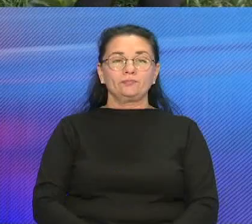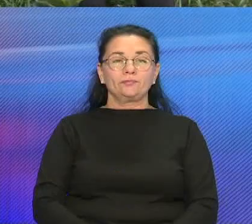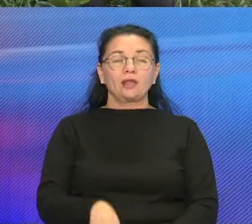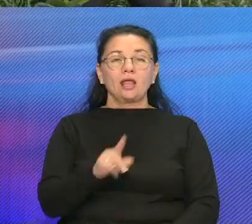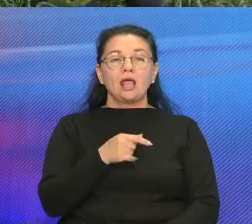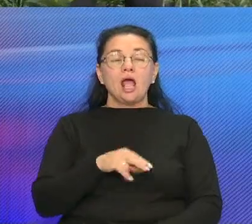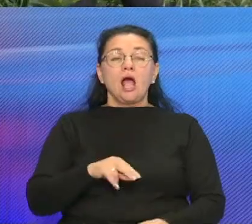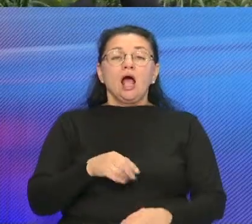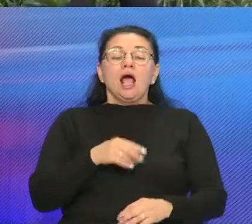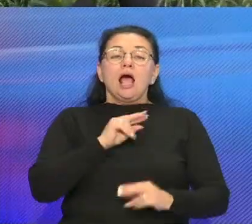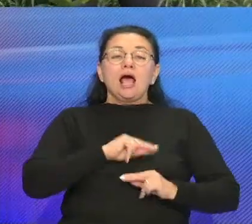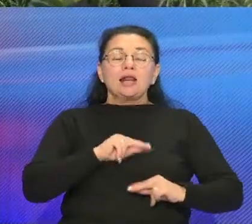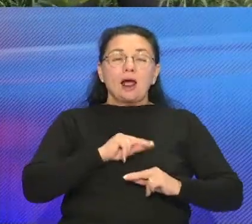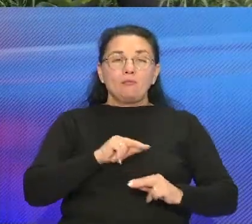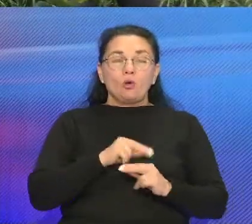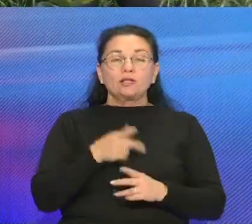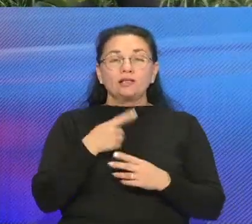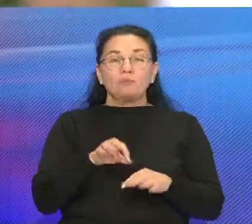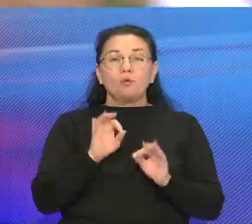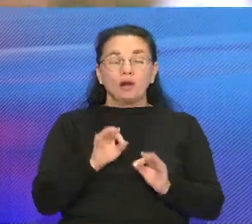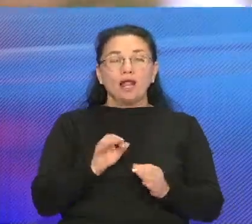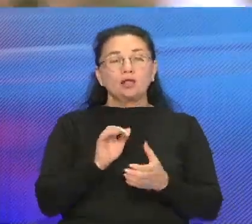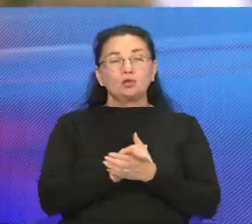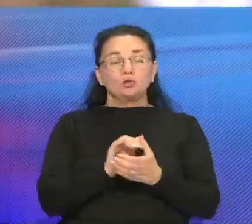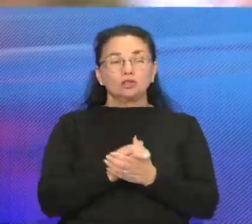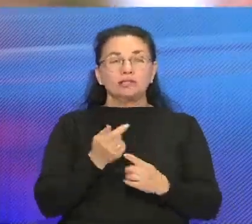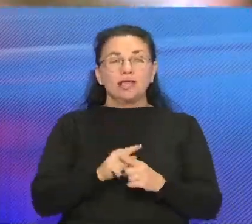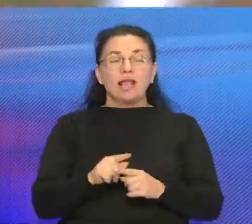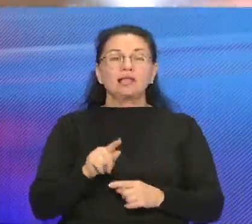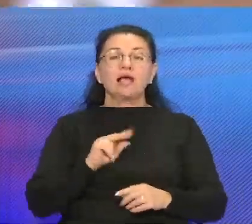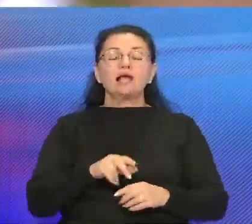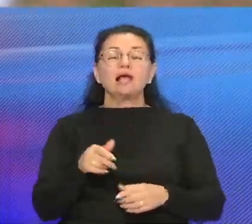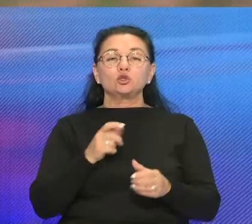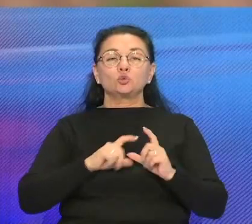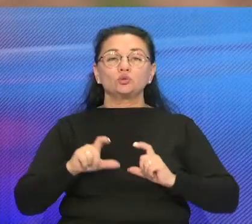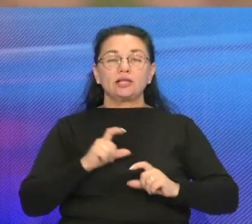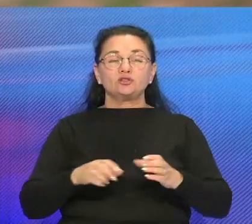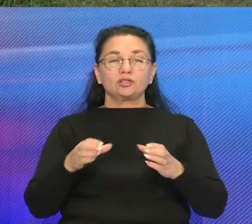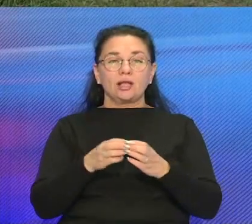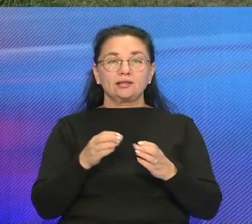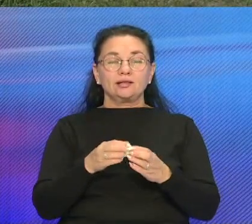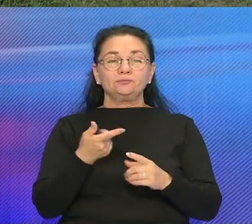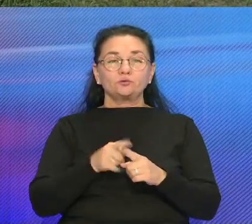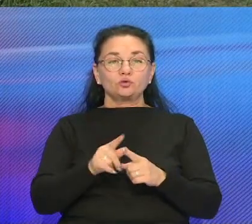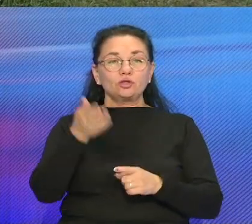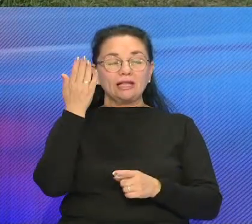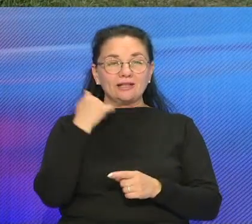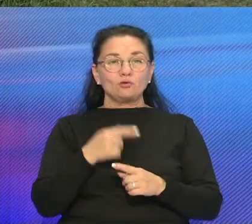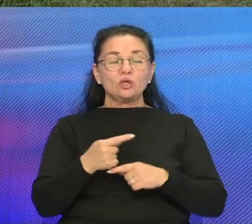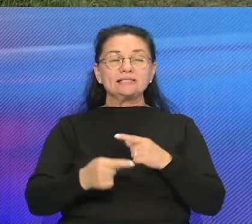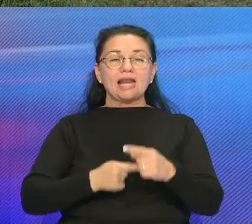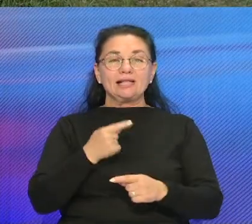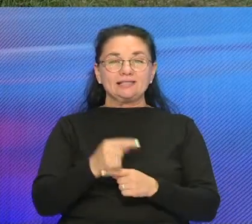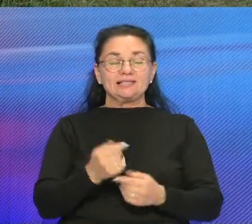Сумленна працаваць, весела адпачываць, па-сапраўднаму сябраваць. Традыцыі студэнцкага атрада аграрнага універсітэта склаліся даўно. У вытокаў,